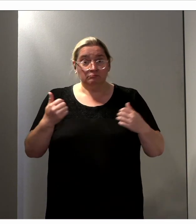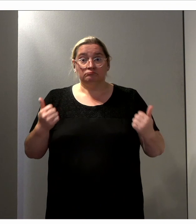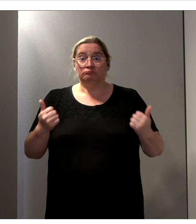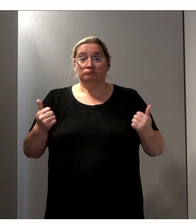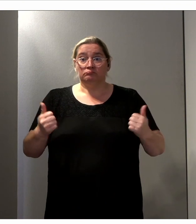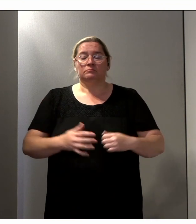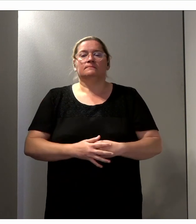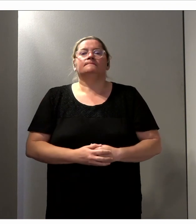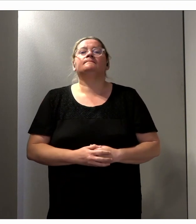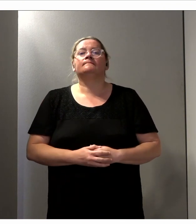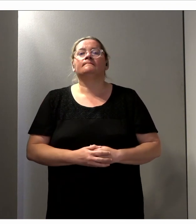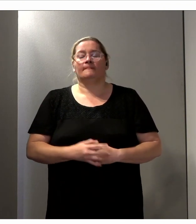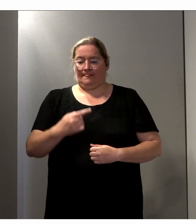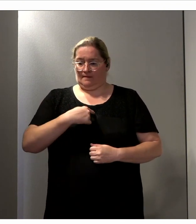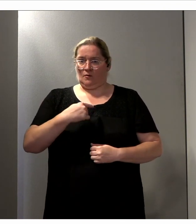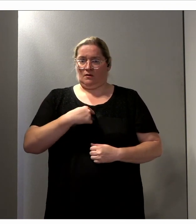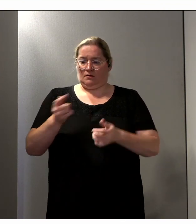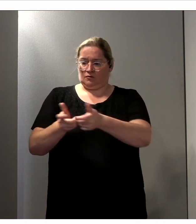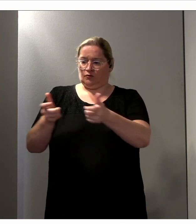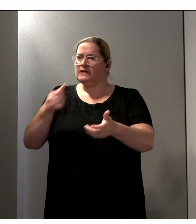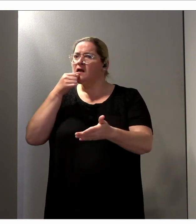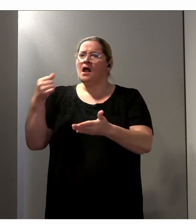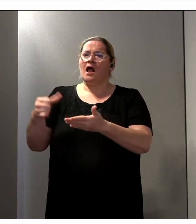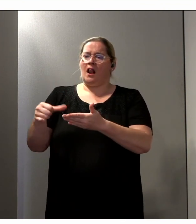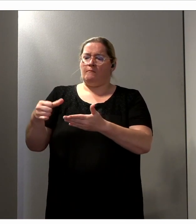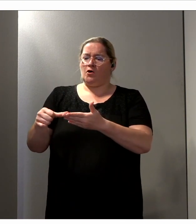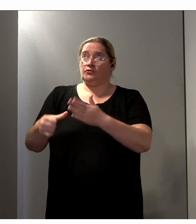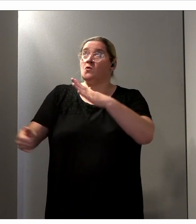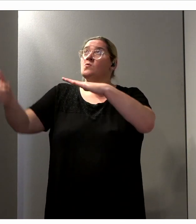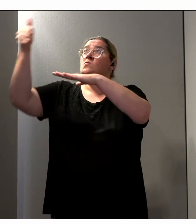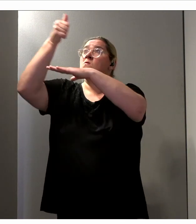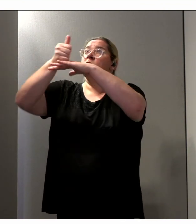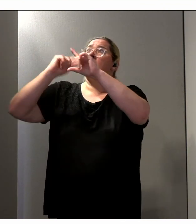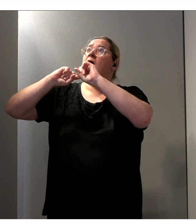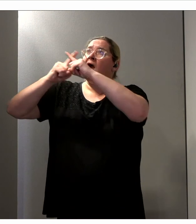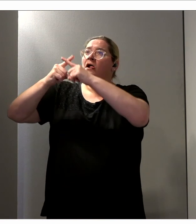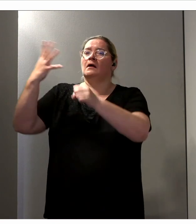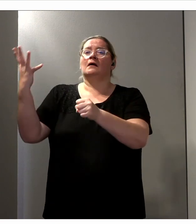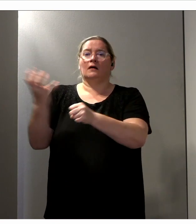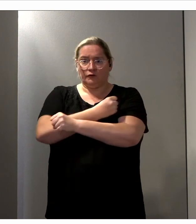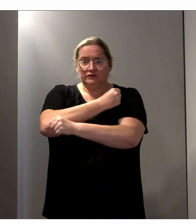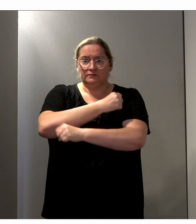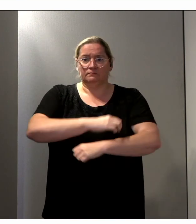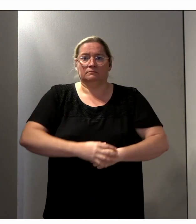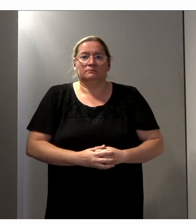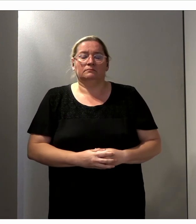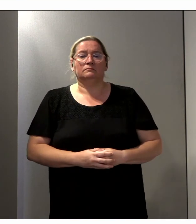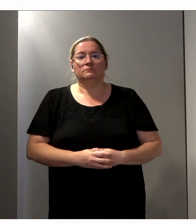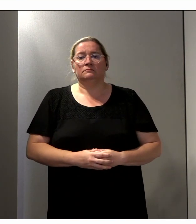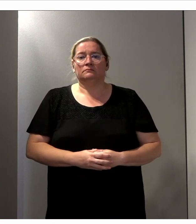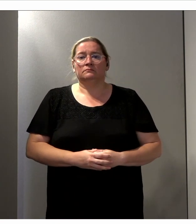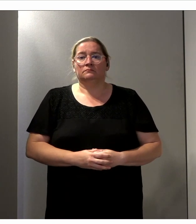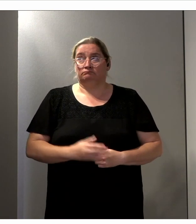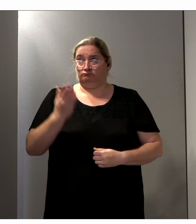J'ai convaincu la Poste au plus haut pour dire ok, vous